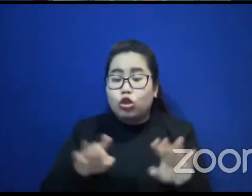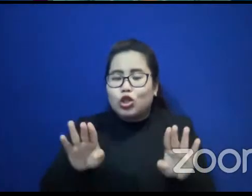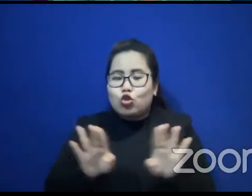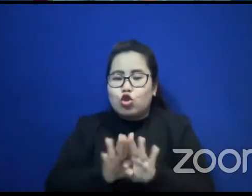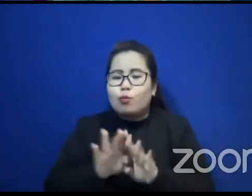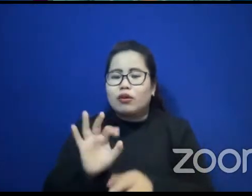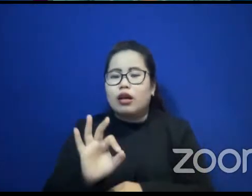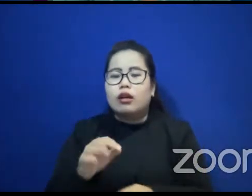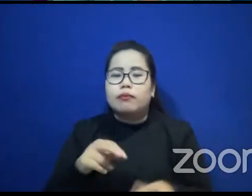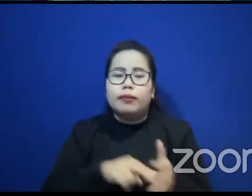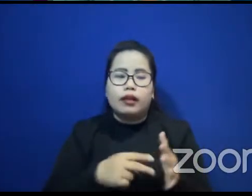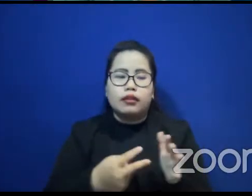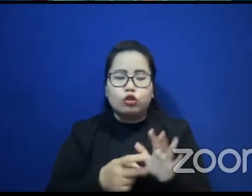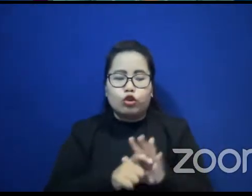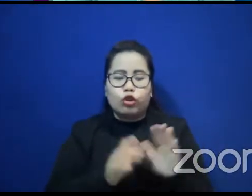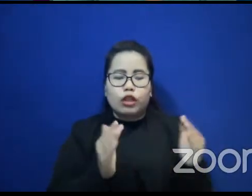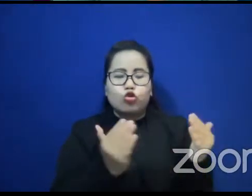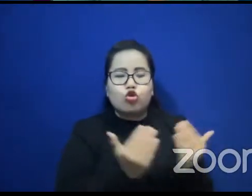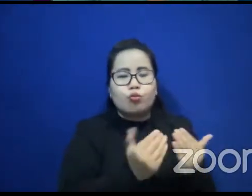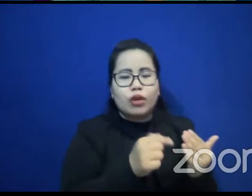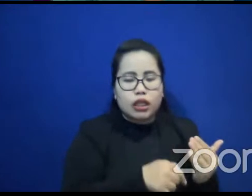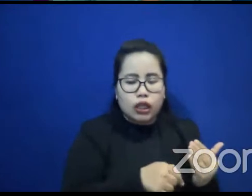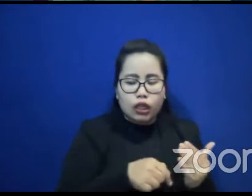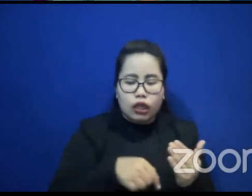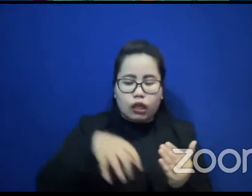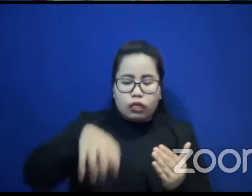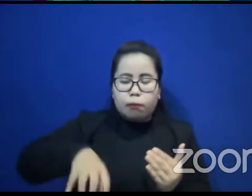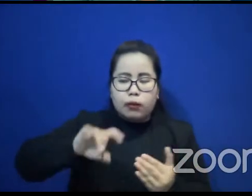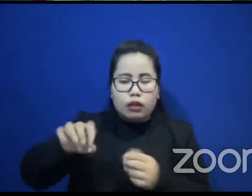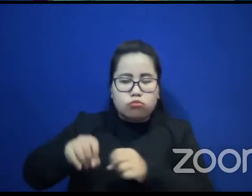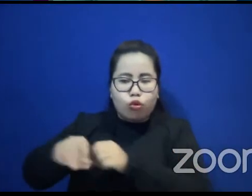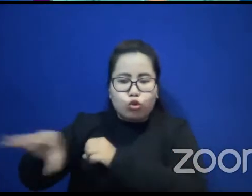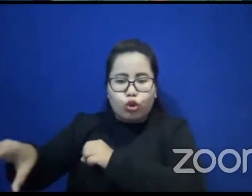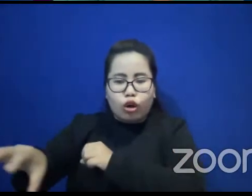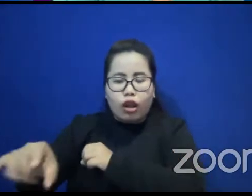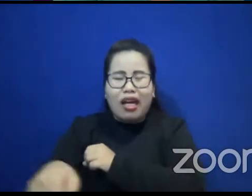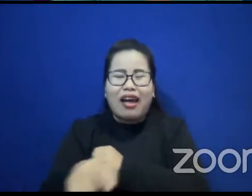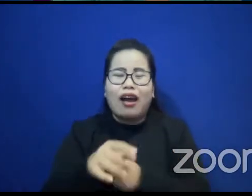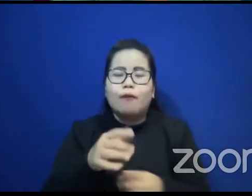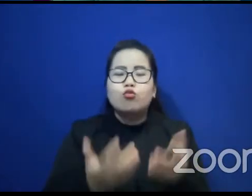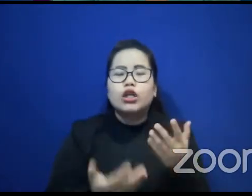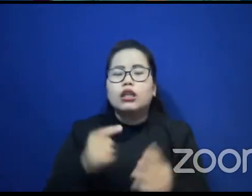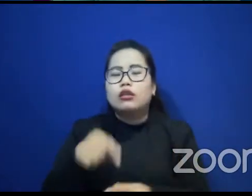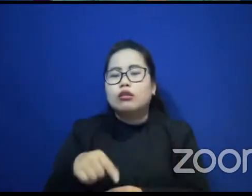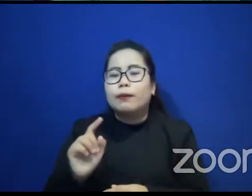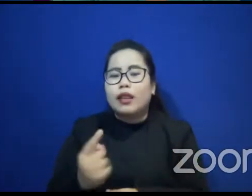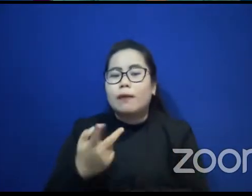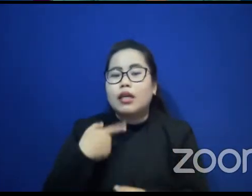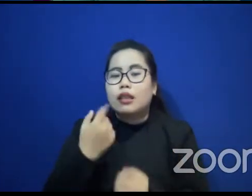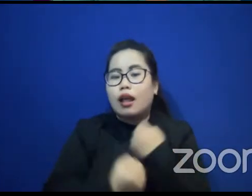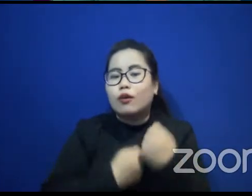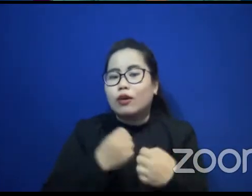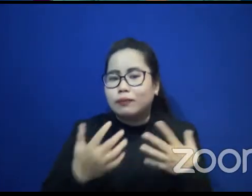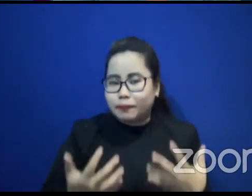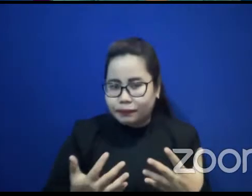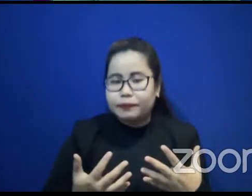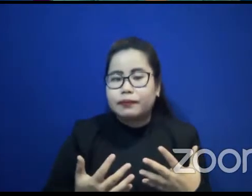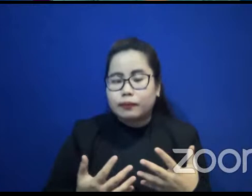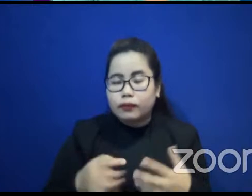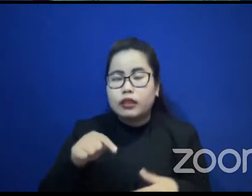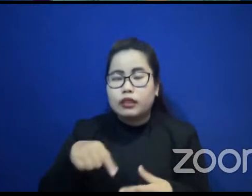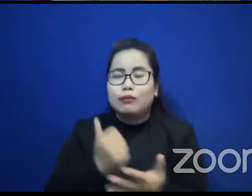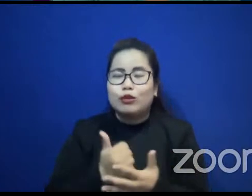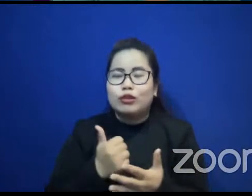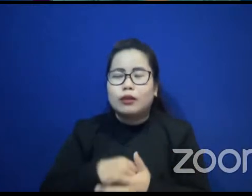ya kita tutup yang ini nanti bocor di tempat lain lagi tetep ini bocor lagi di itu mesti yang pertama kali harus dilakukan dan kini